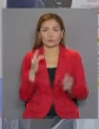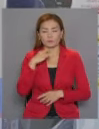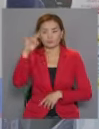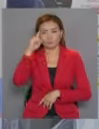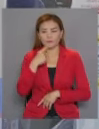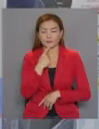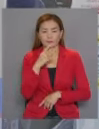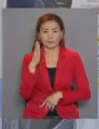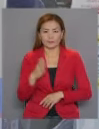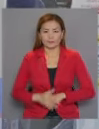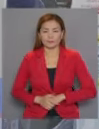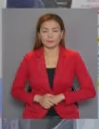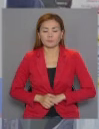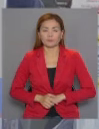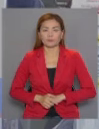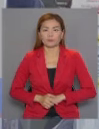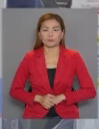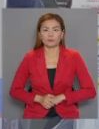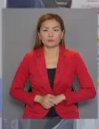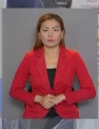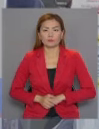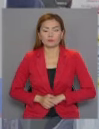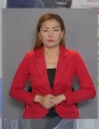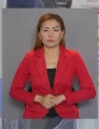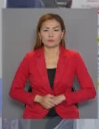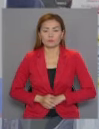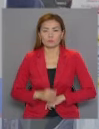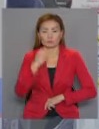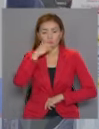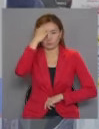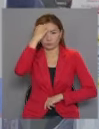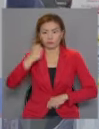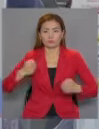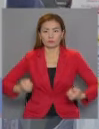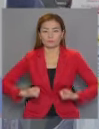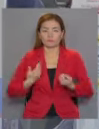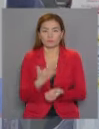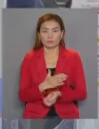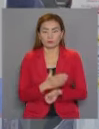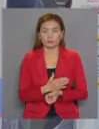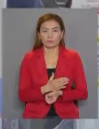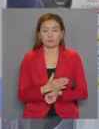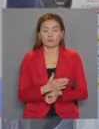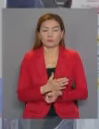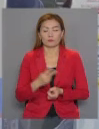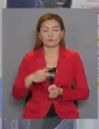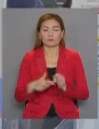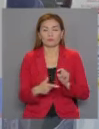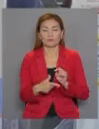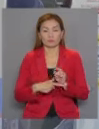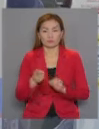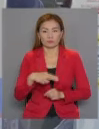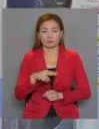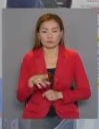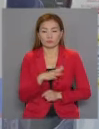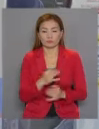қызығушылық болып жатыр. Көптен көп рахмет бізді үстіп қолдап жатқанына. Мына қарттарға біздер алдына 27 декабрьде келіп